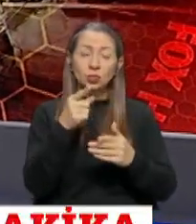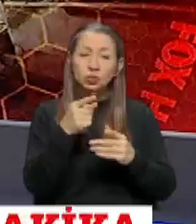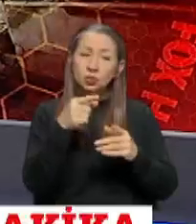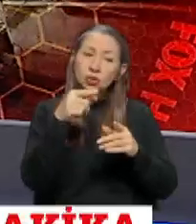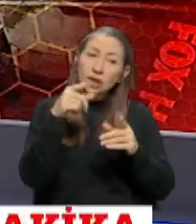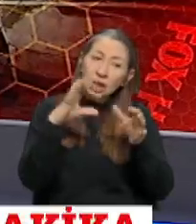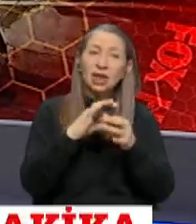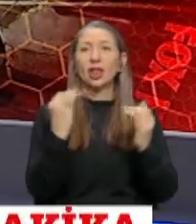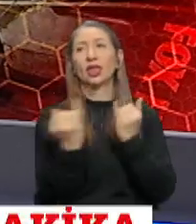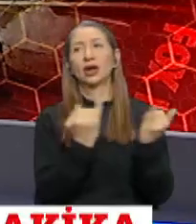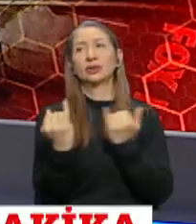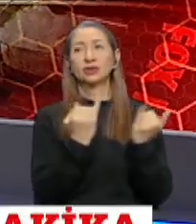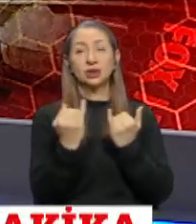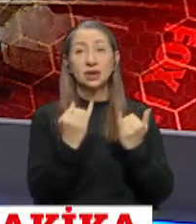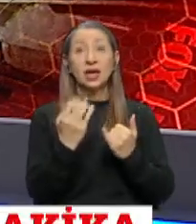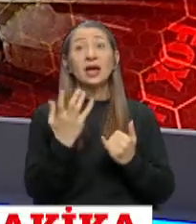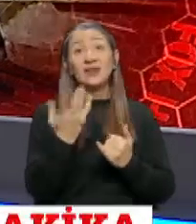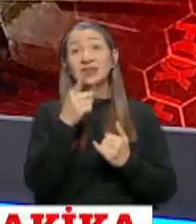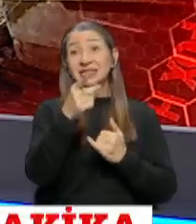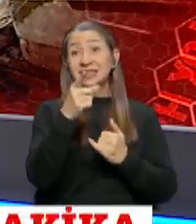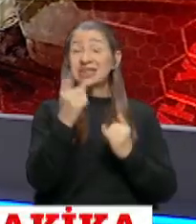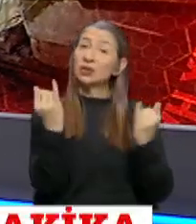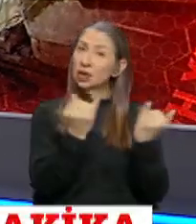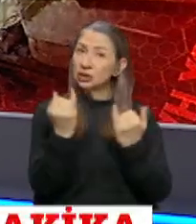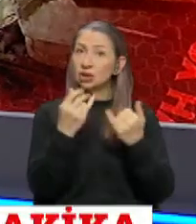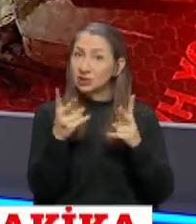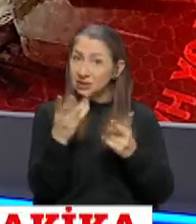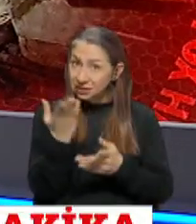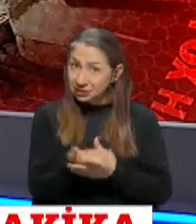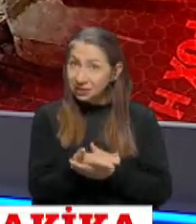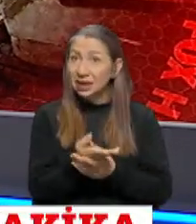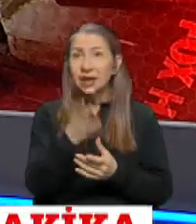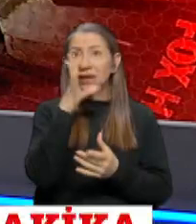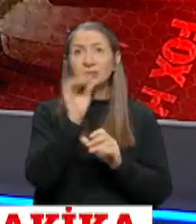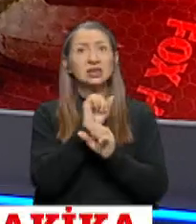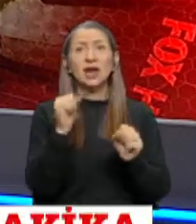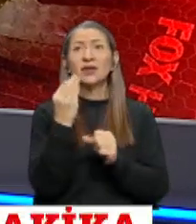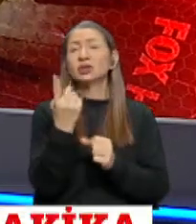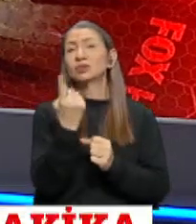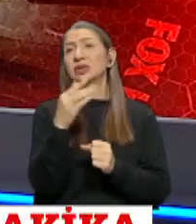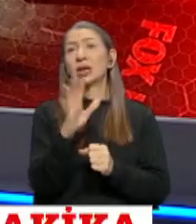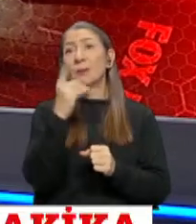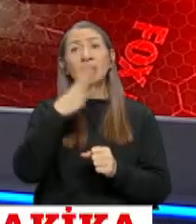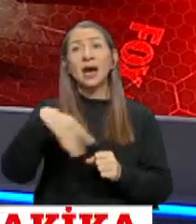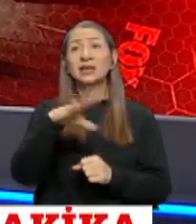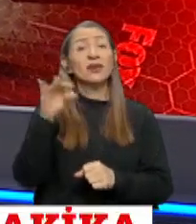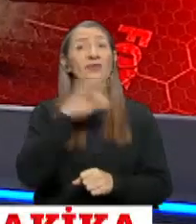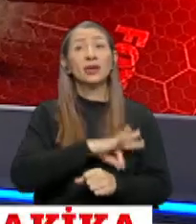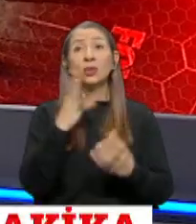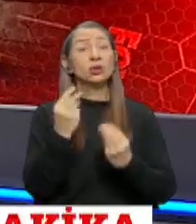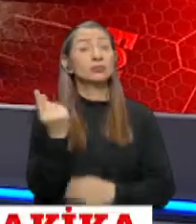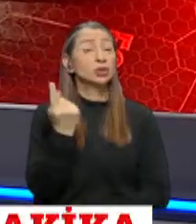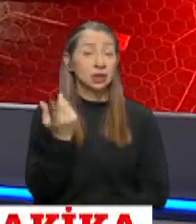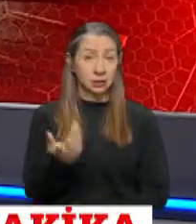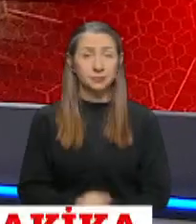de tartışacağız. Ve siz de tartışacaksınız. Kimseye zarar verecek bir şey değil. Belki de herkese faydası olabilecek bir